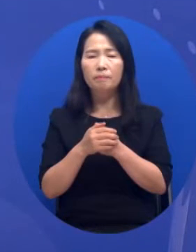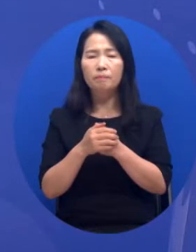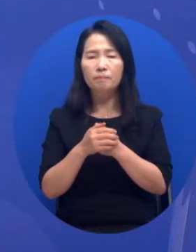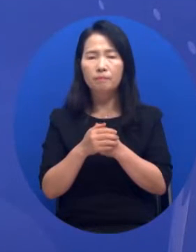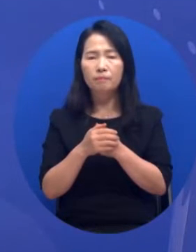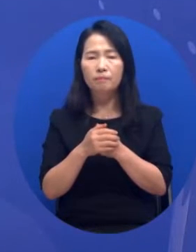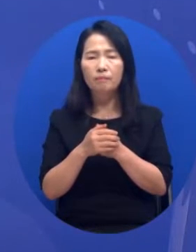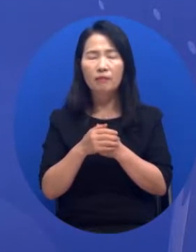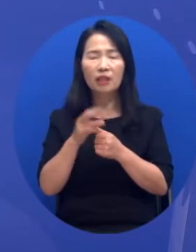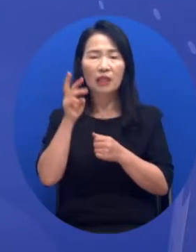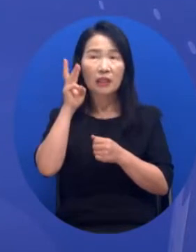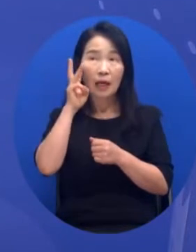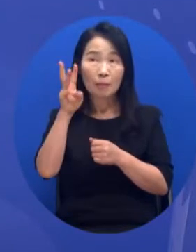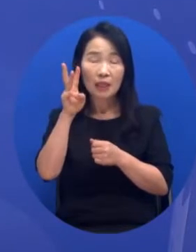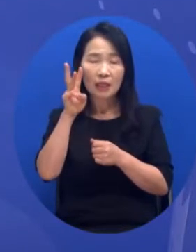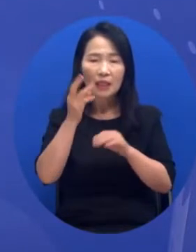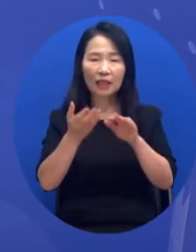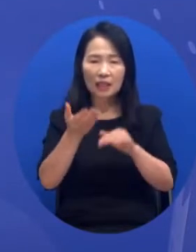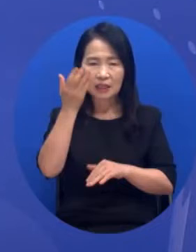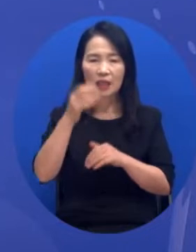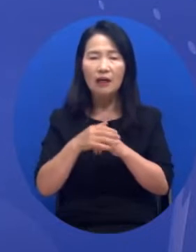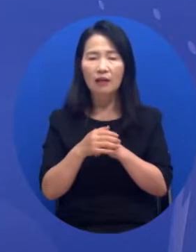주 3일 이상은 꼭 좀